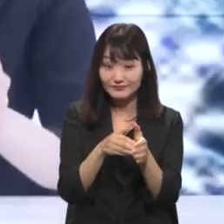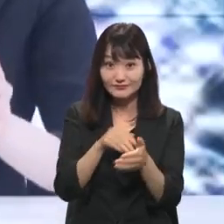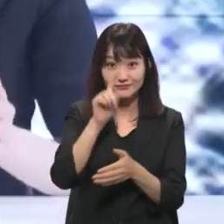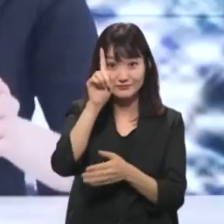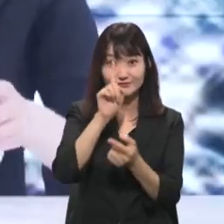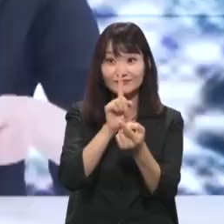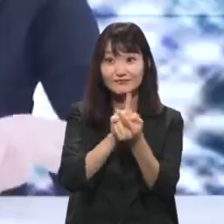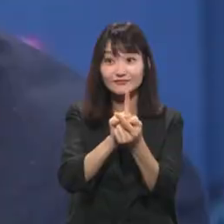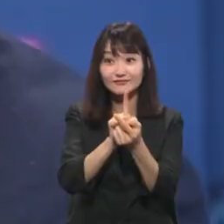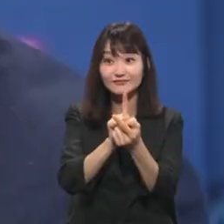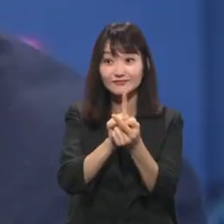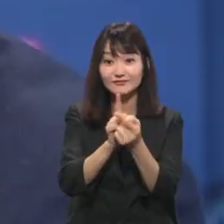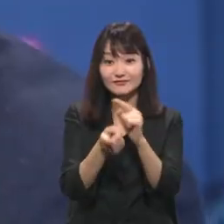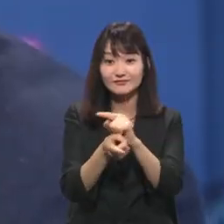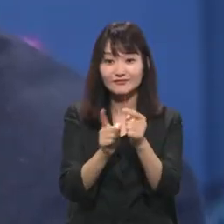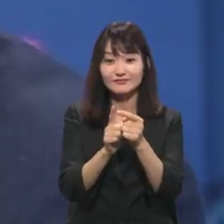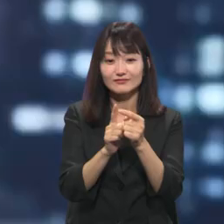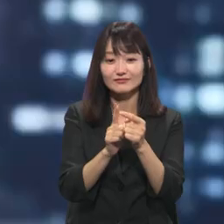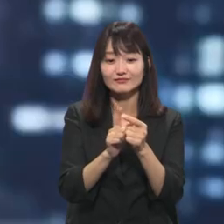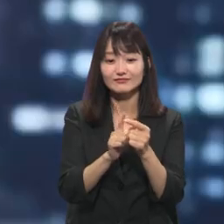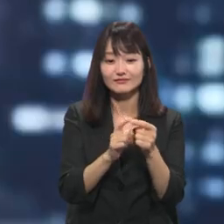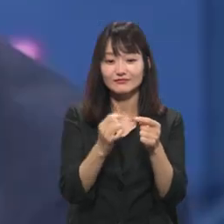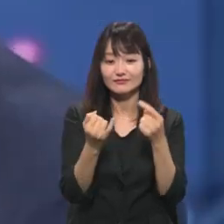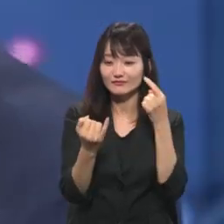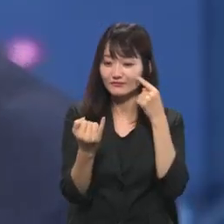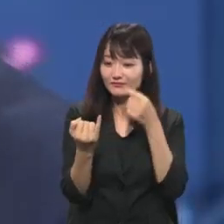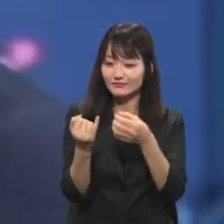다음에 이제 오물오면서 왜